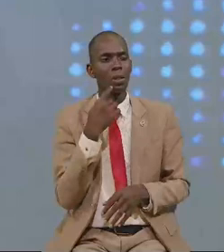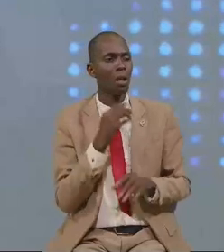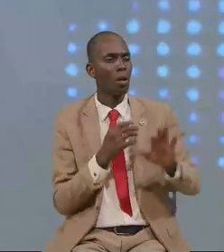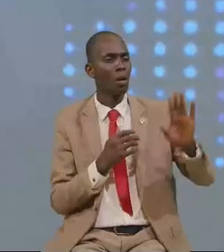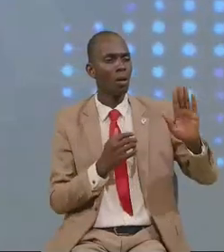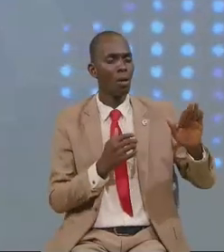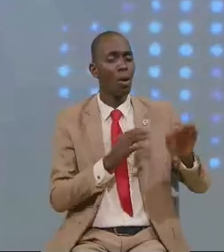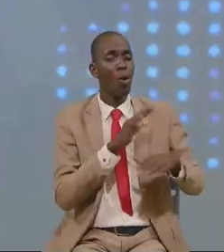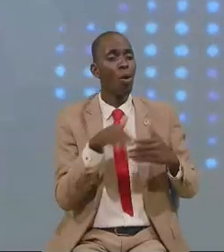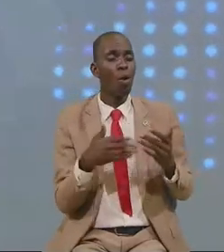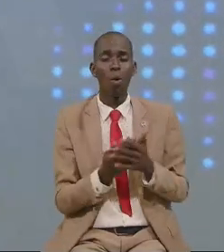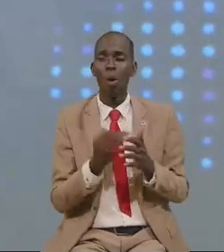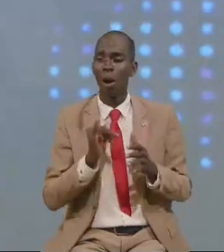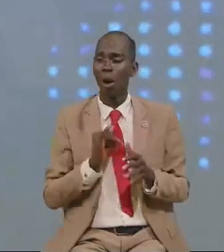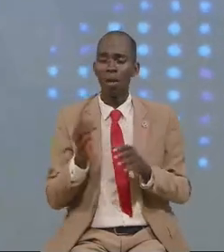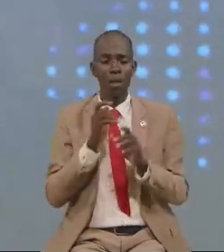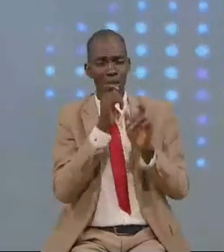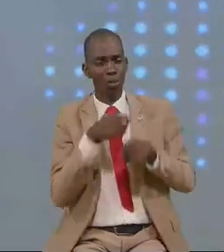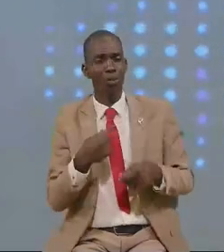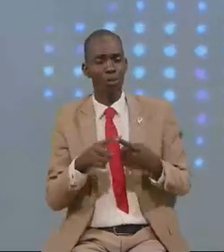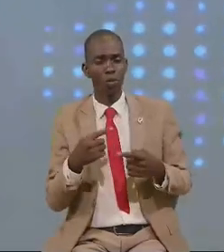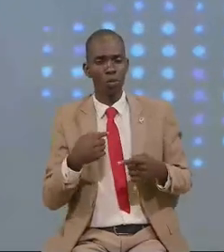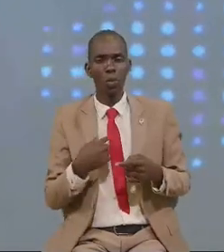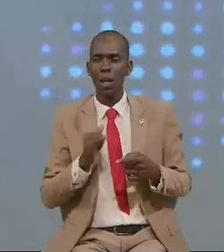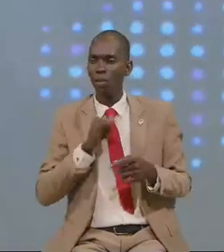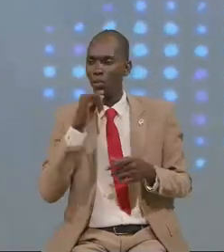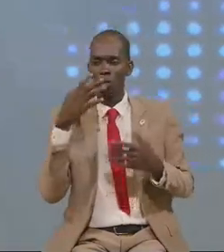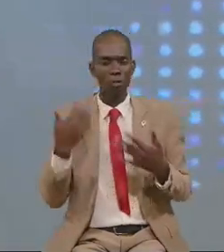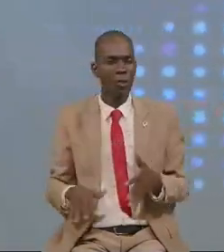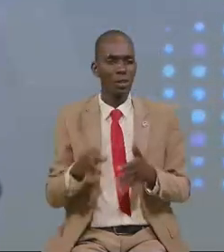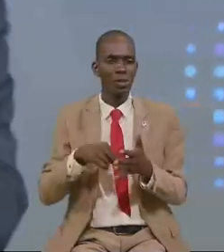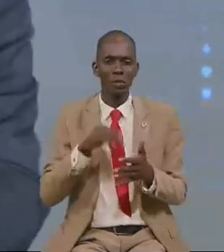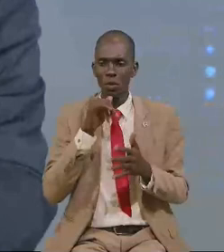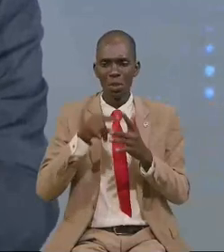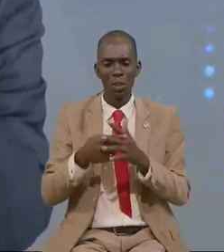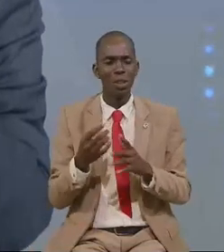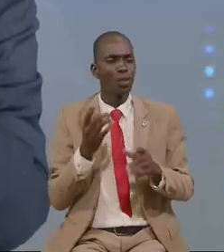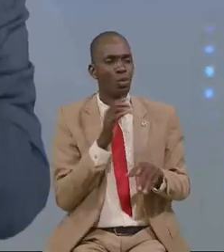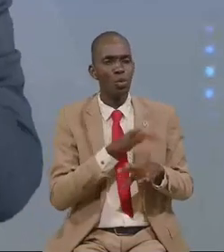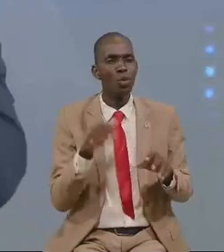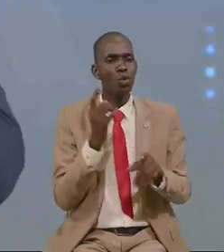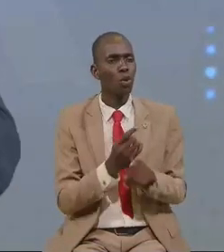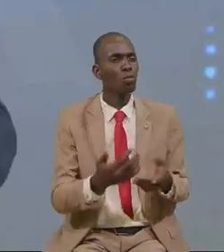n'ai même pas encore commencé par lire. Pourquoi est-ce que tu prends seulement? Et nous voici aujourd'hui.